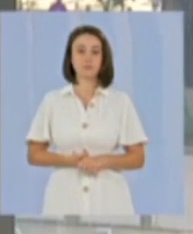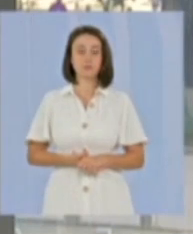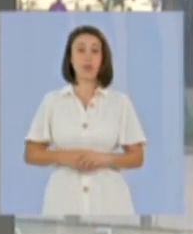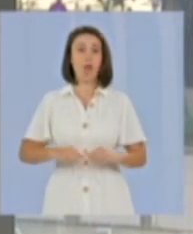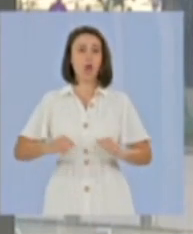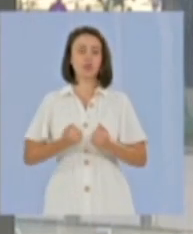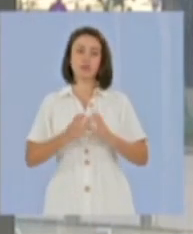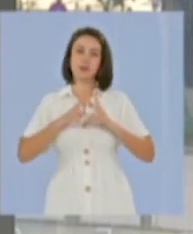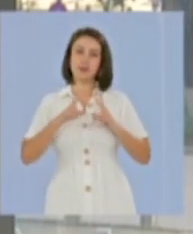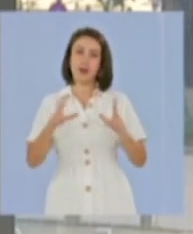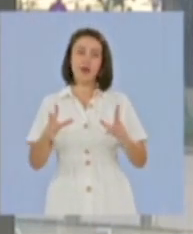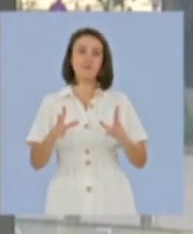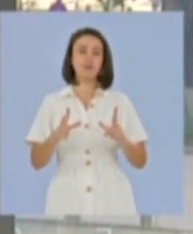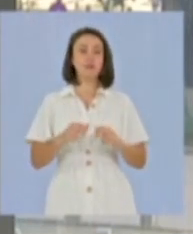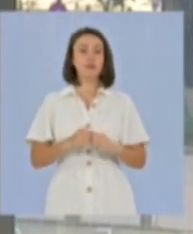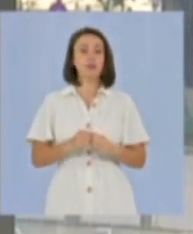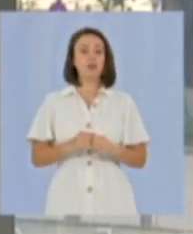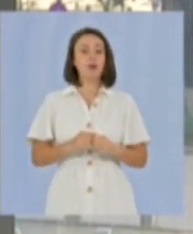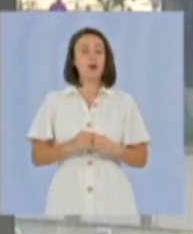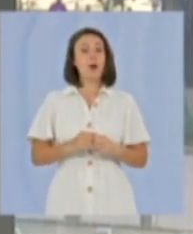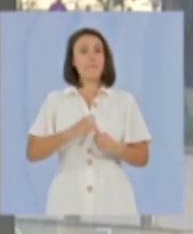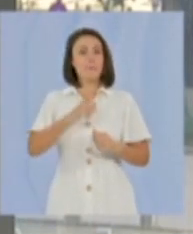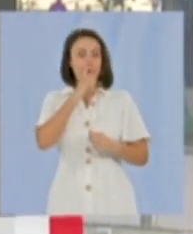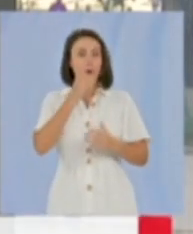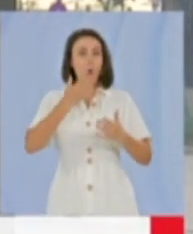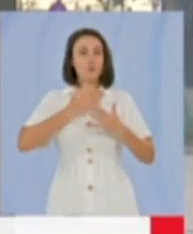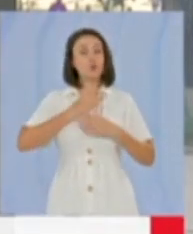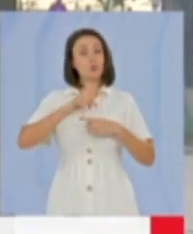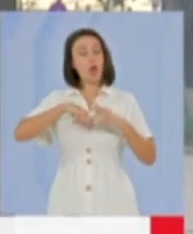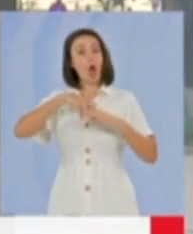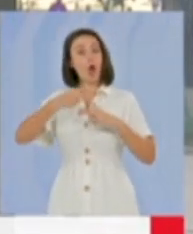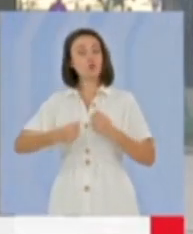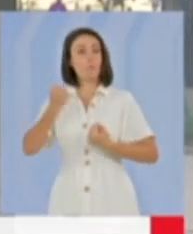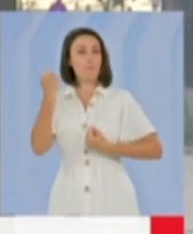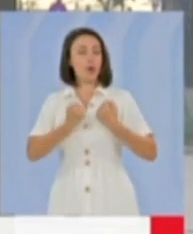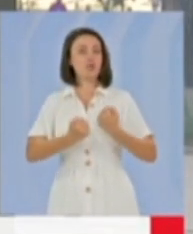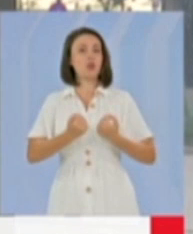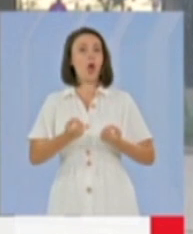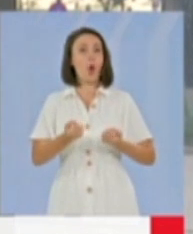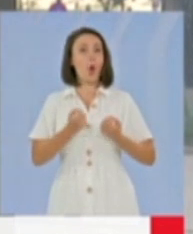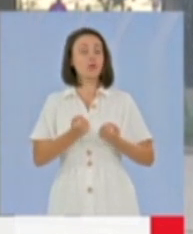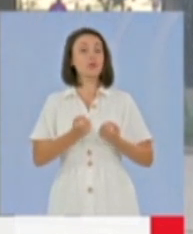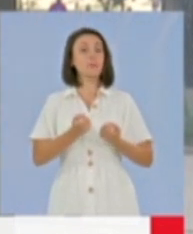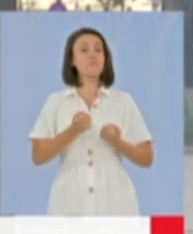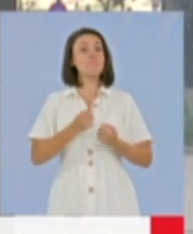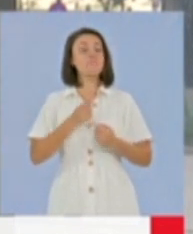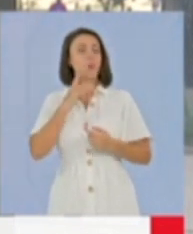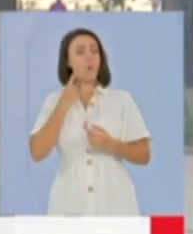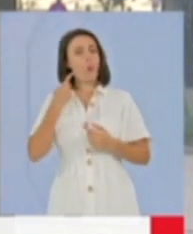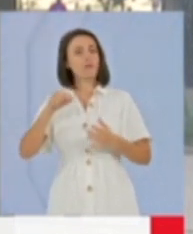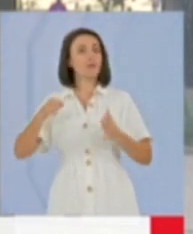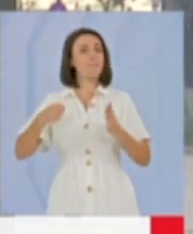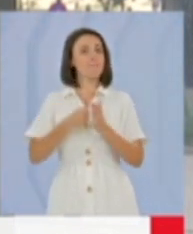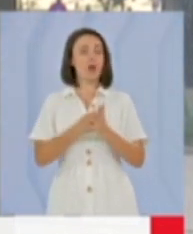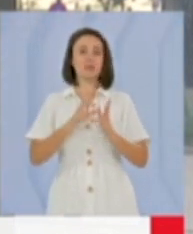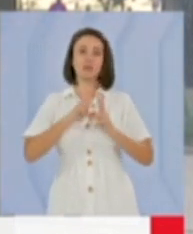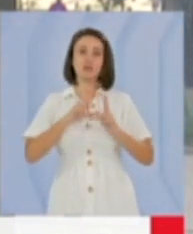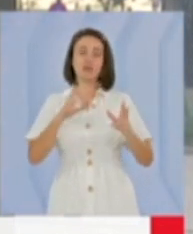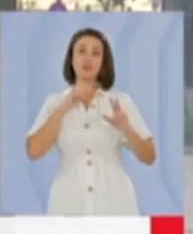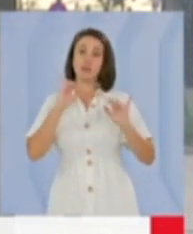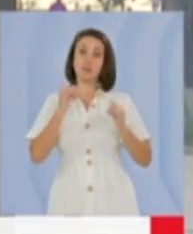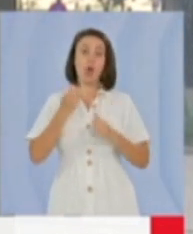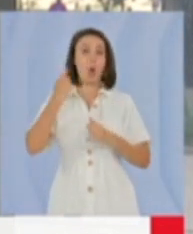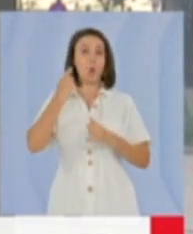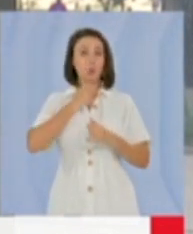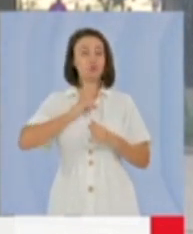accident cumplit în Italia urma Un bărbat a murit după ce a căzut cu mașina în râul Olt în comuna Dăneasa un alt impact violent sau produse pentru o comună din